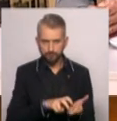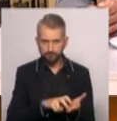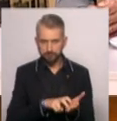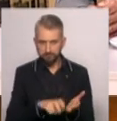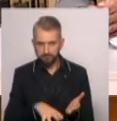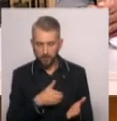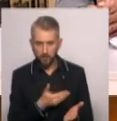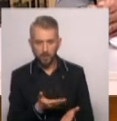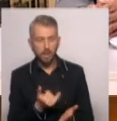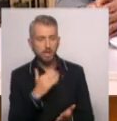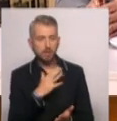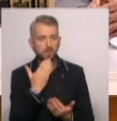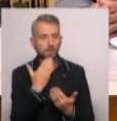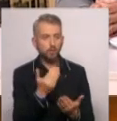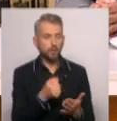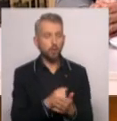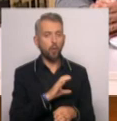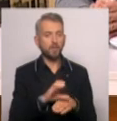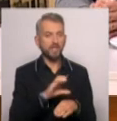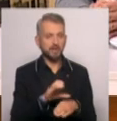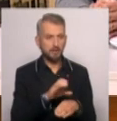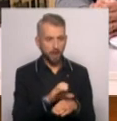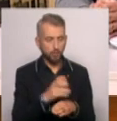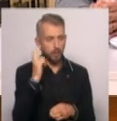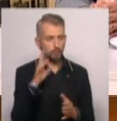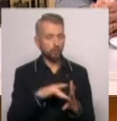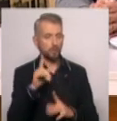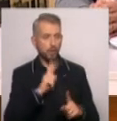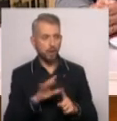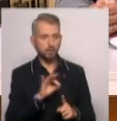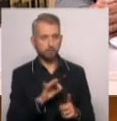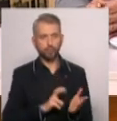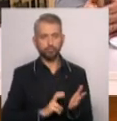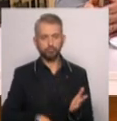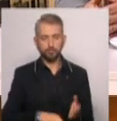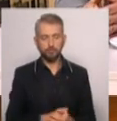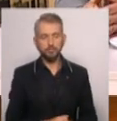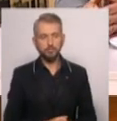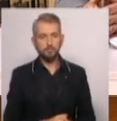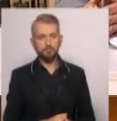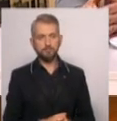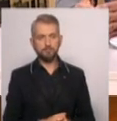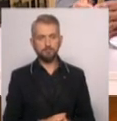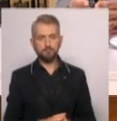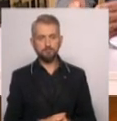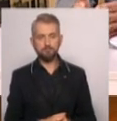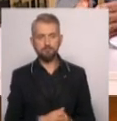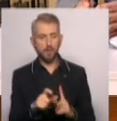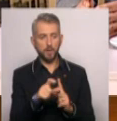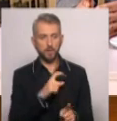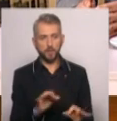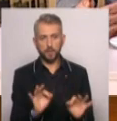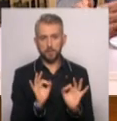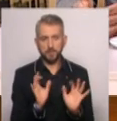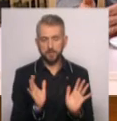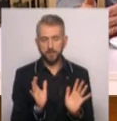Звернувся до секретаріату Київської міської ради про складання мандату. Так. От, реакції не було.